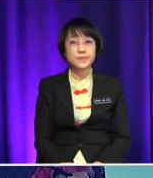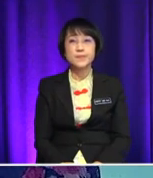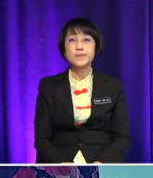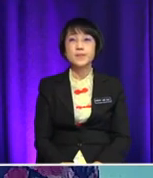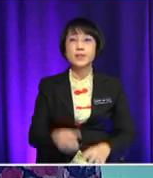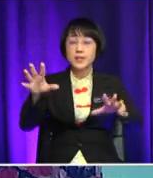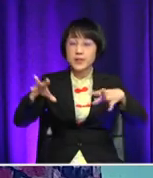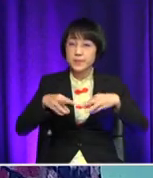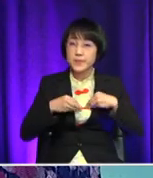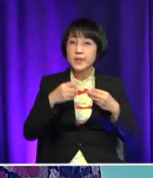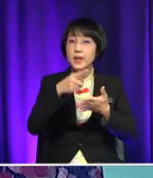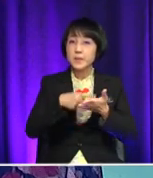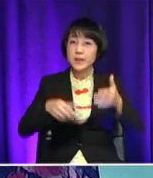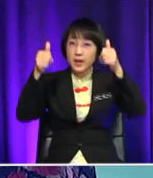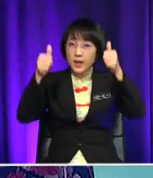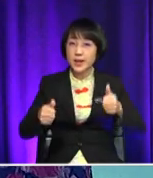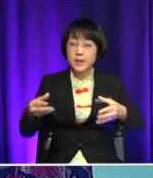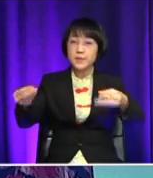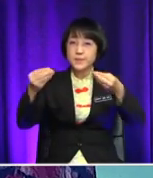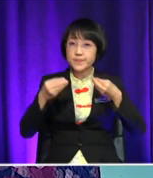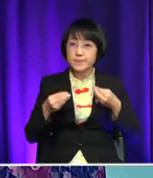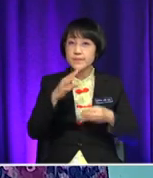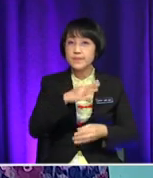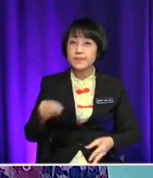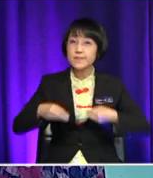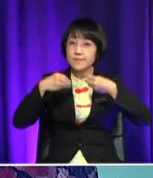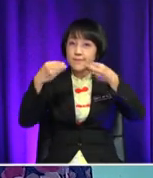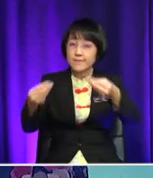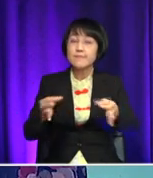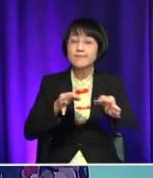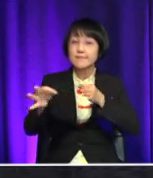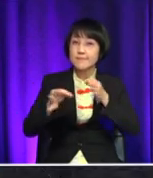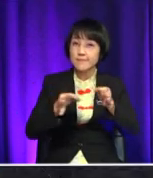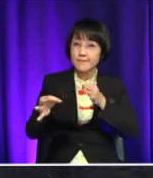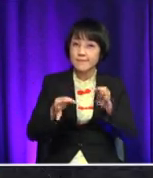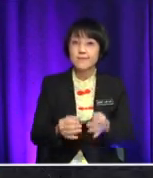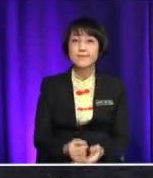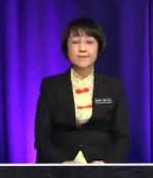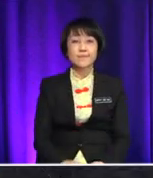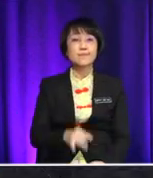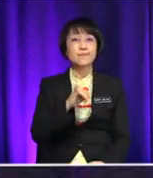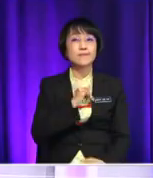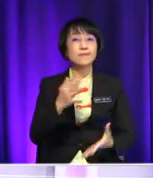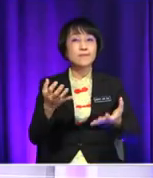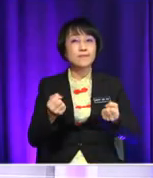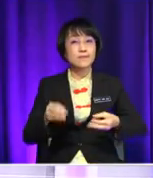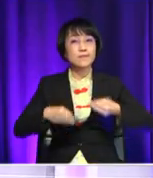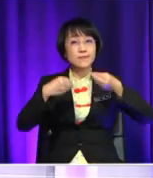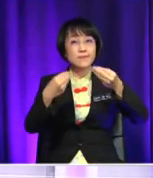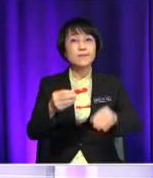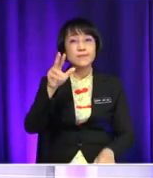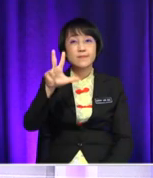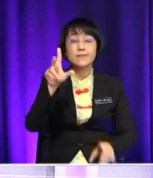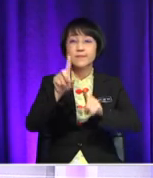Oke Seterusnya saya nak beri 3 bintang juga kepada Fatih 3 pita untuk Fatih tiga bintang